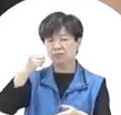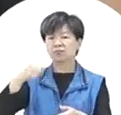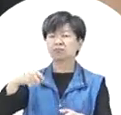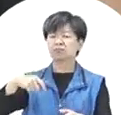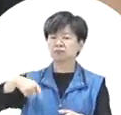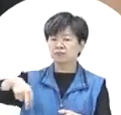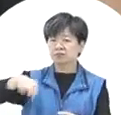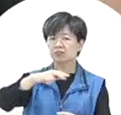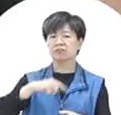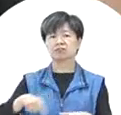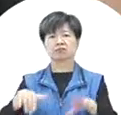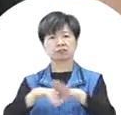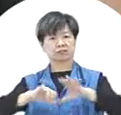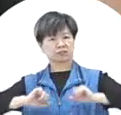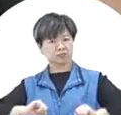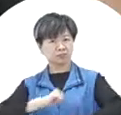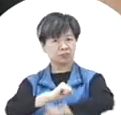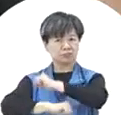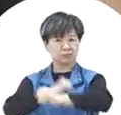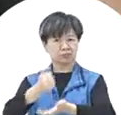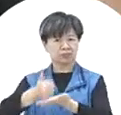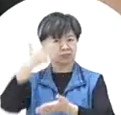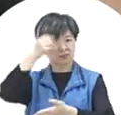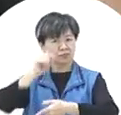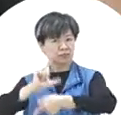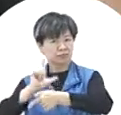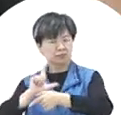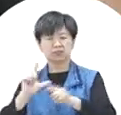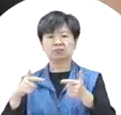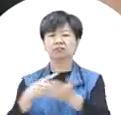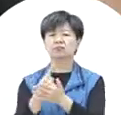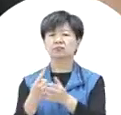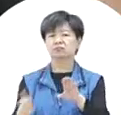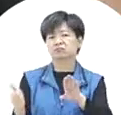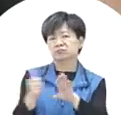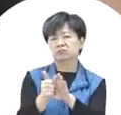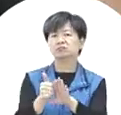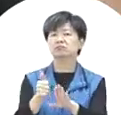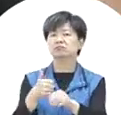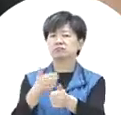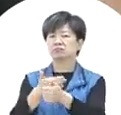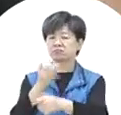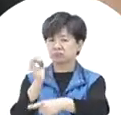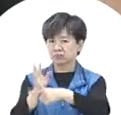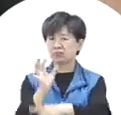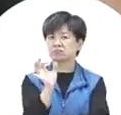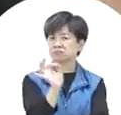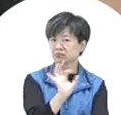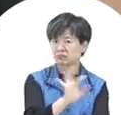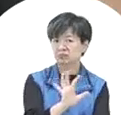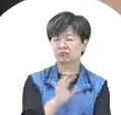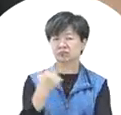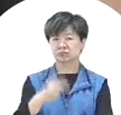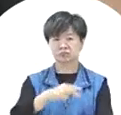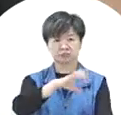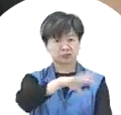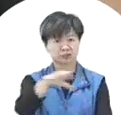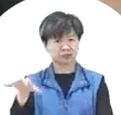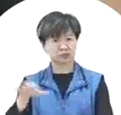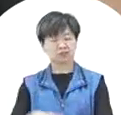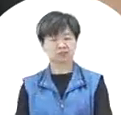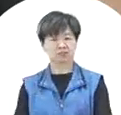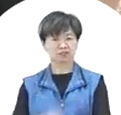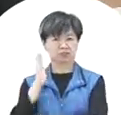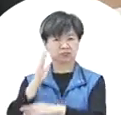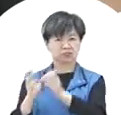的部分，所以其实敬老卡不只是坐车子的一些优惠跟免费，其实也是比如说有一些场馆公营的， 我知道啊，你们